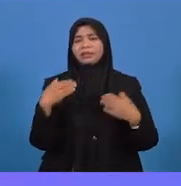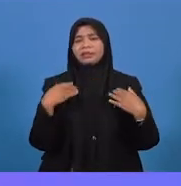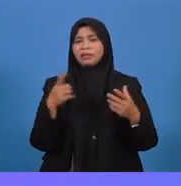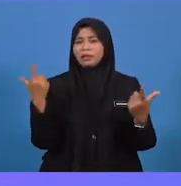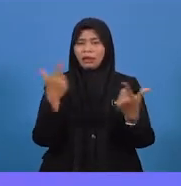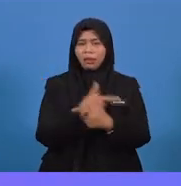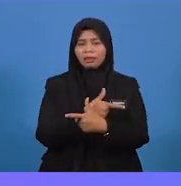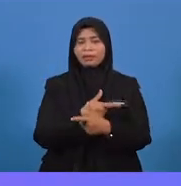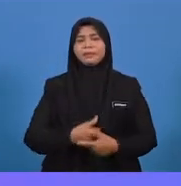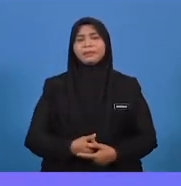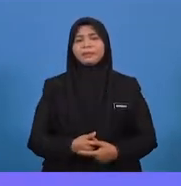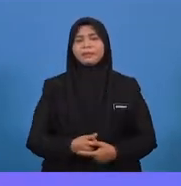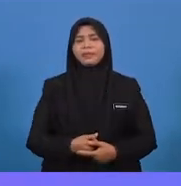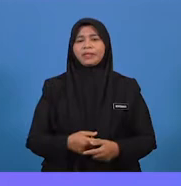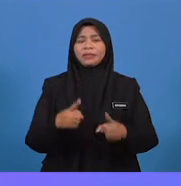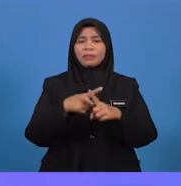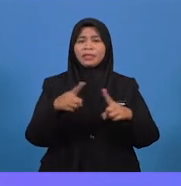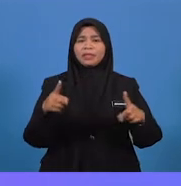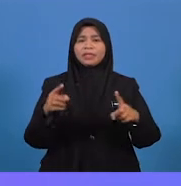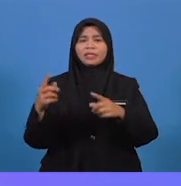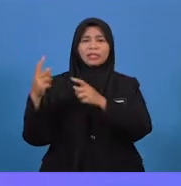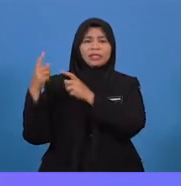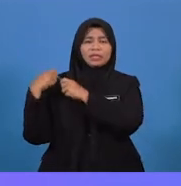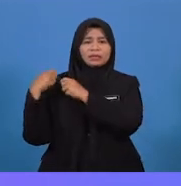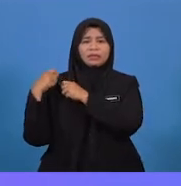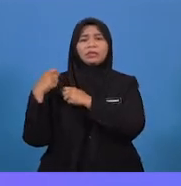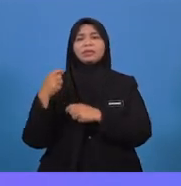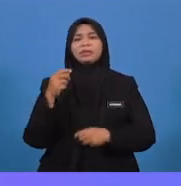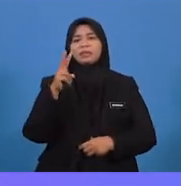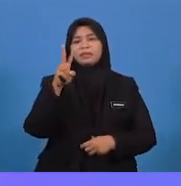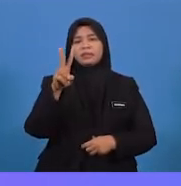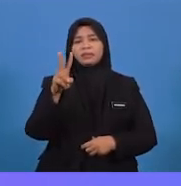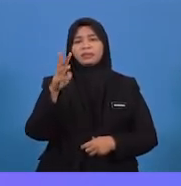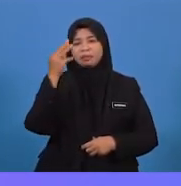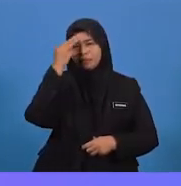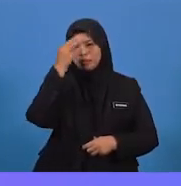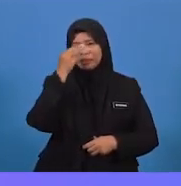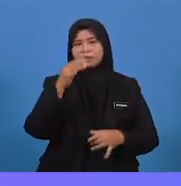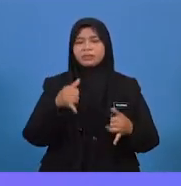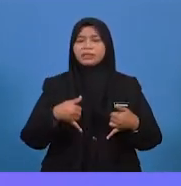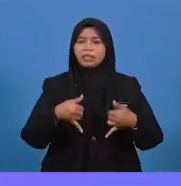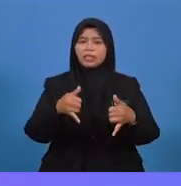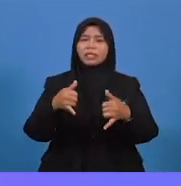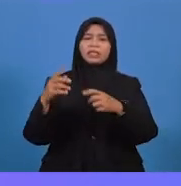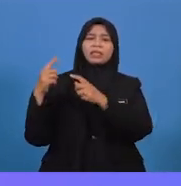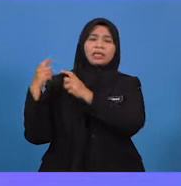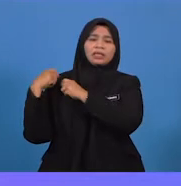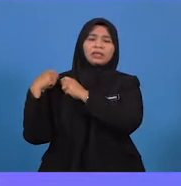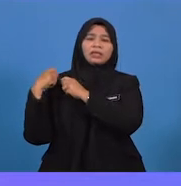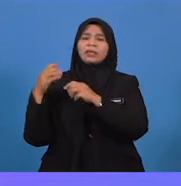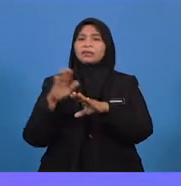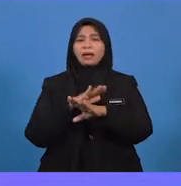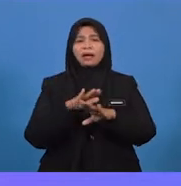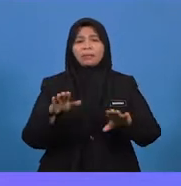taala. Perbezaan tanggungjawab yang kedua ialah malaikat menjalankan tanggungjawabnya tanpa